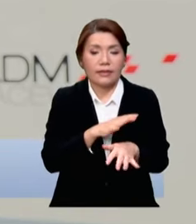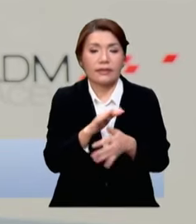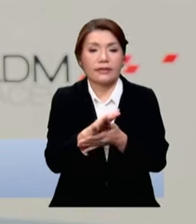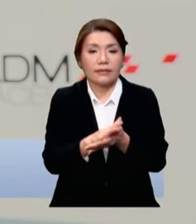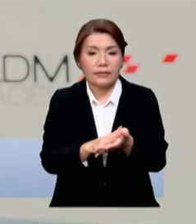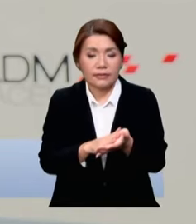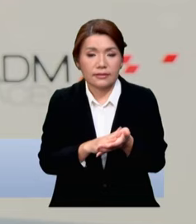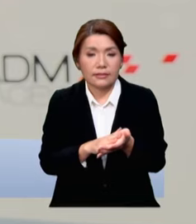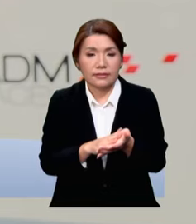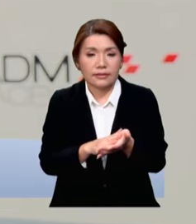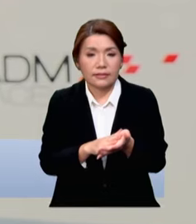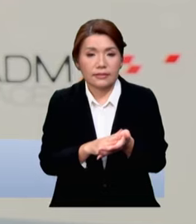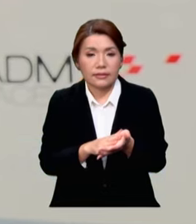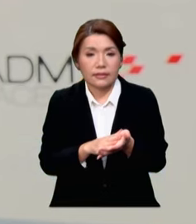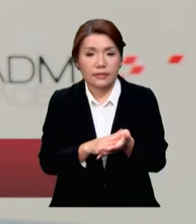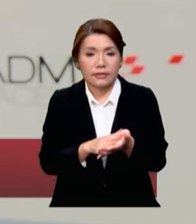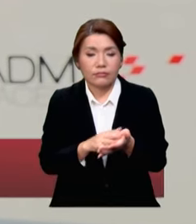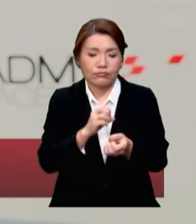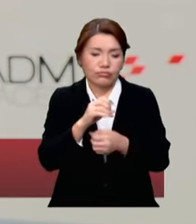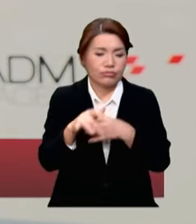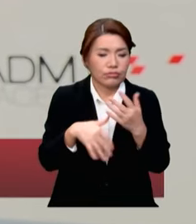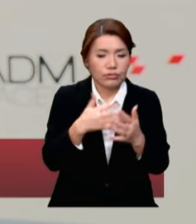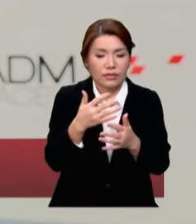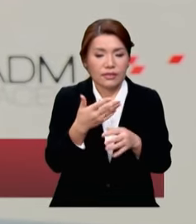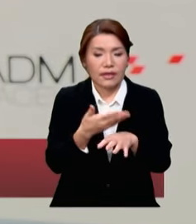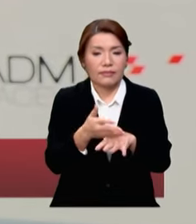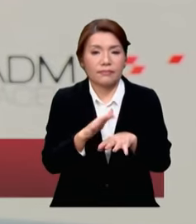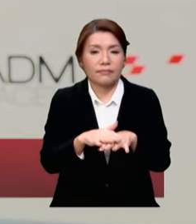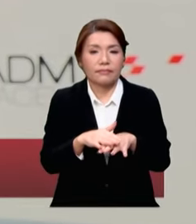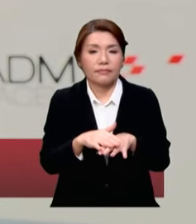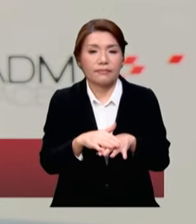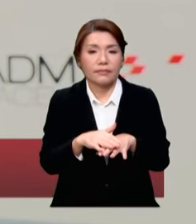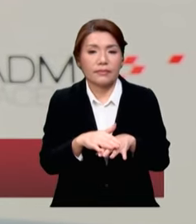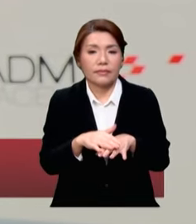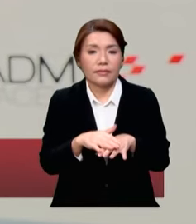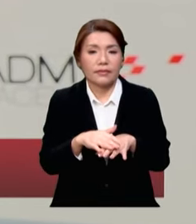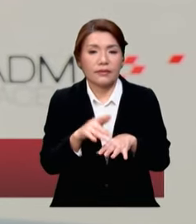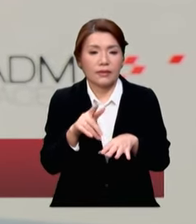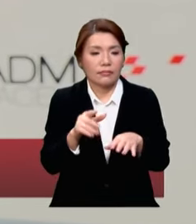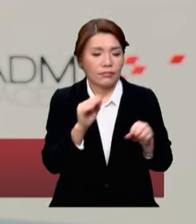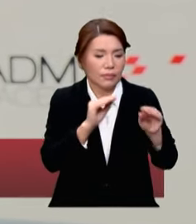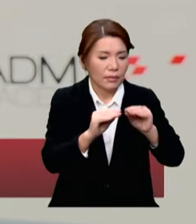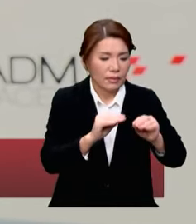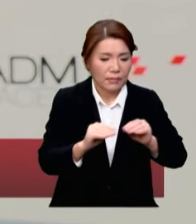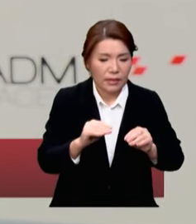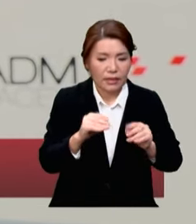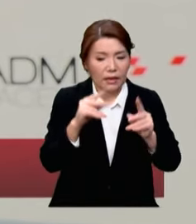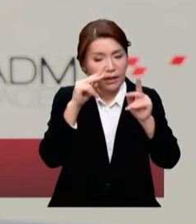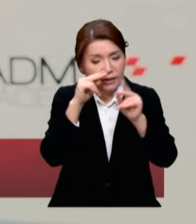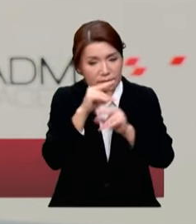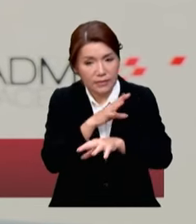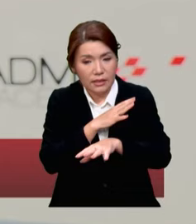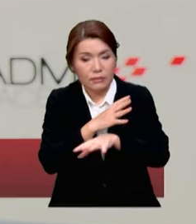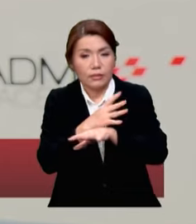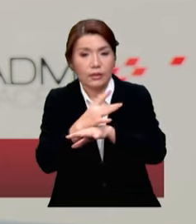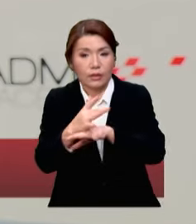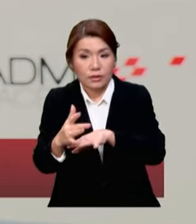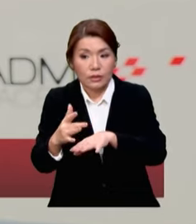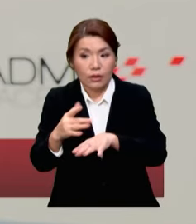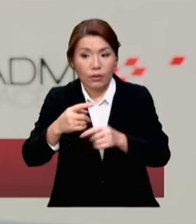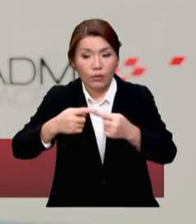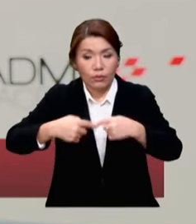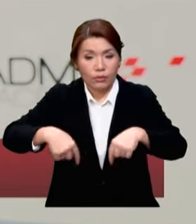потом началась неразбериха с сейфти-карами, собрали не тех. Оказалось, что мы почти в